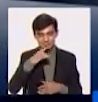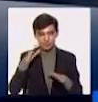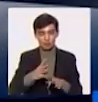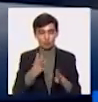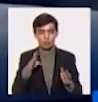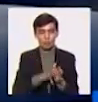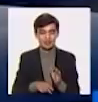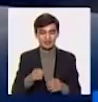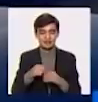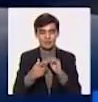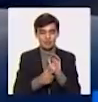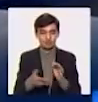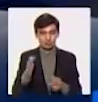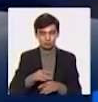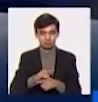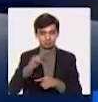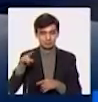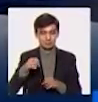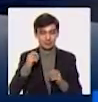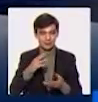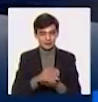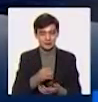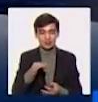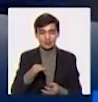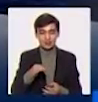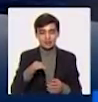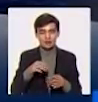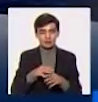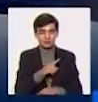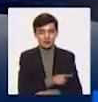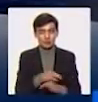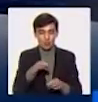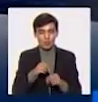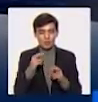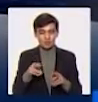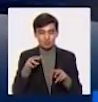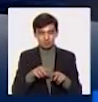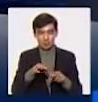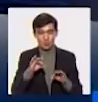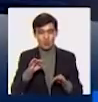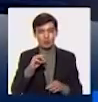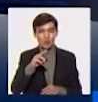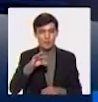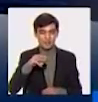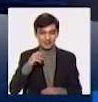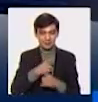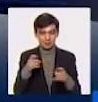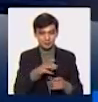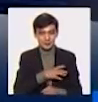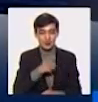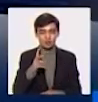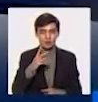тыс 17 әуе рейс ұйымдастырылды. Бұл туралы медициналық қызмет сапасы мен қауіпсіздігін бақылау комитеті хабарлады. Ал